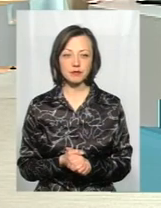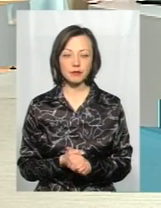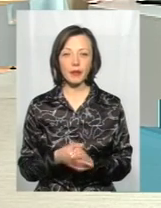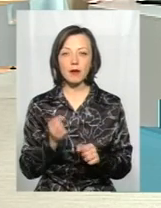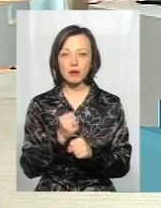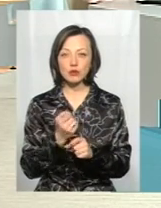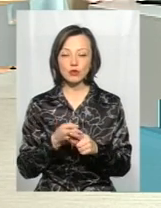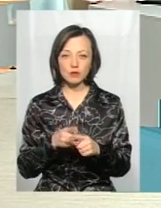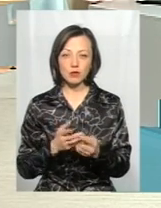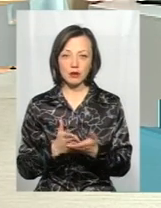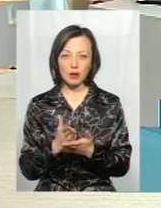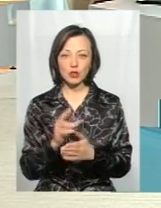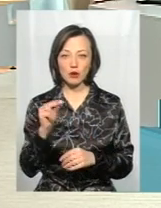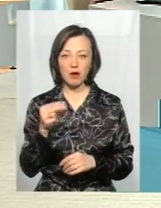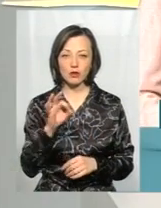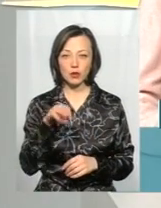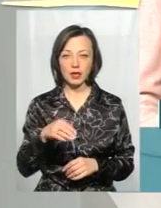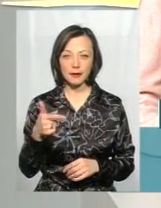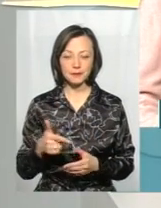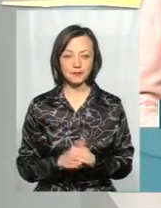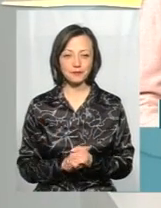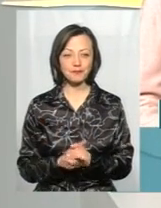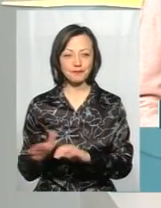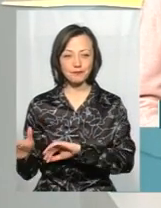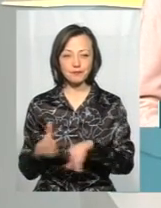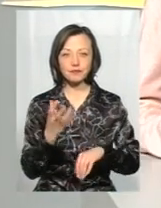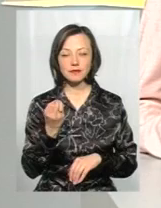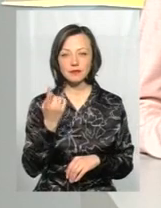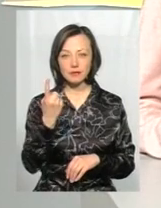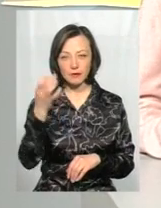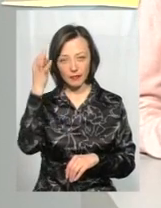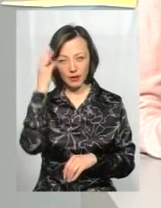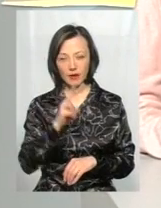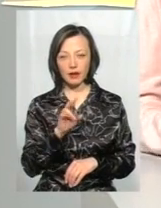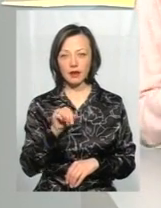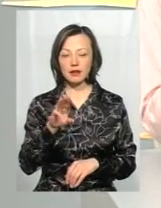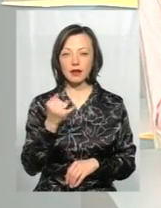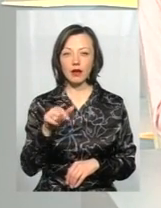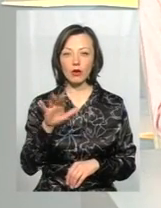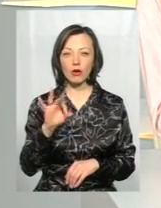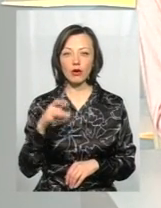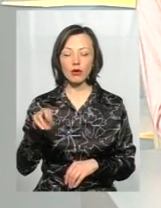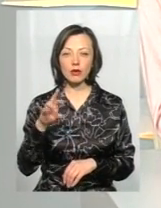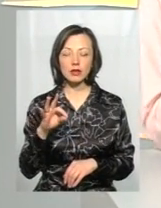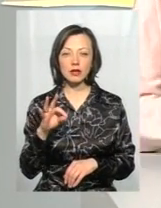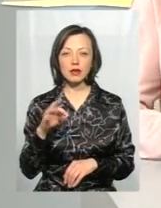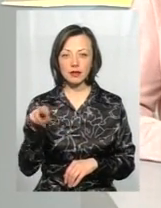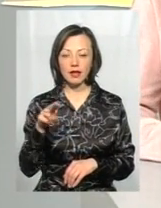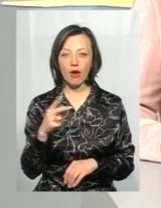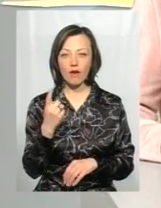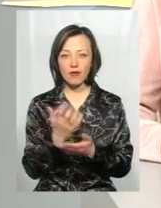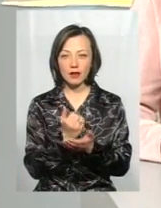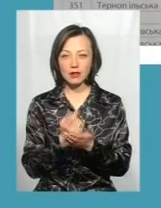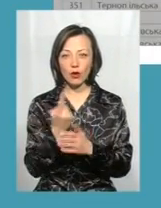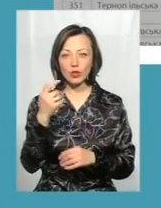працюють в цьому напрямку. Ще хочеться згадати про одну громаду – Китай-Городську. Там, власне, доходи на одного жителя ледь більше